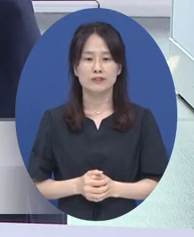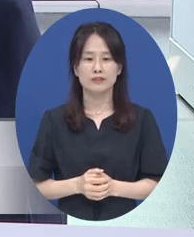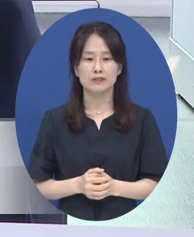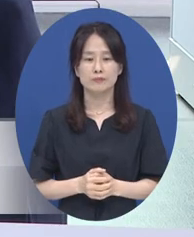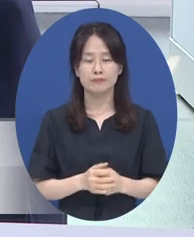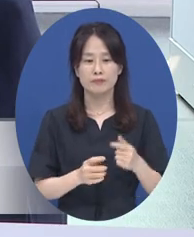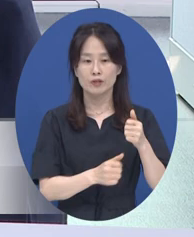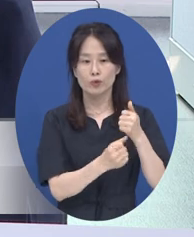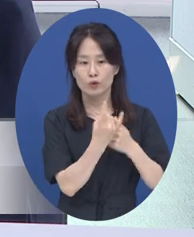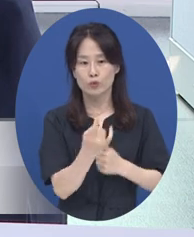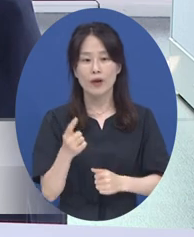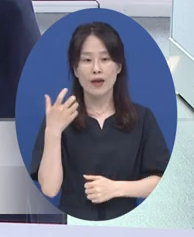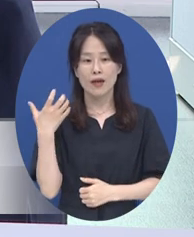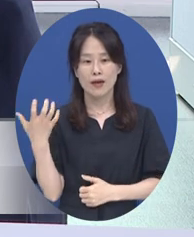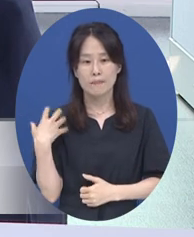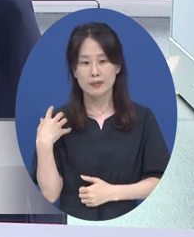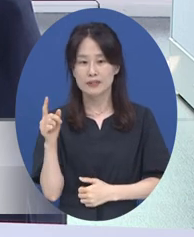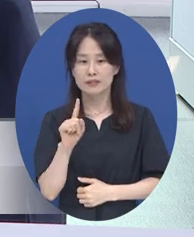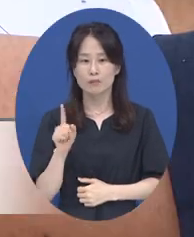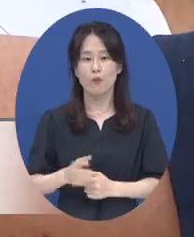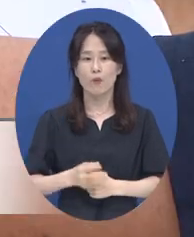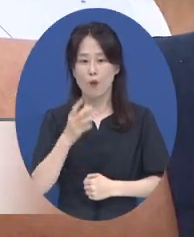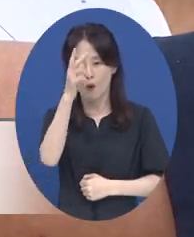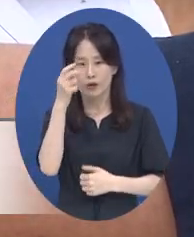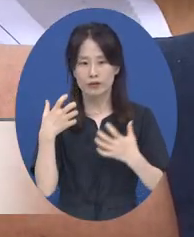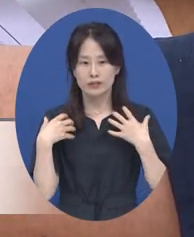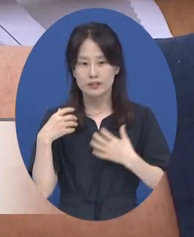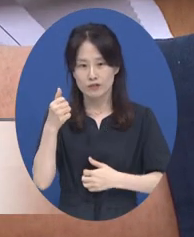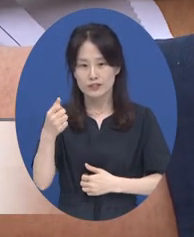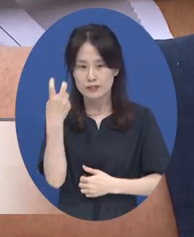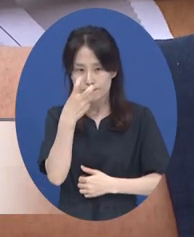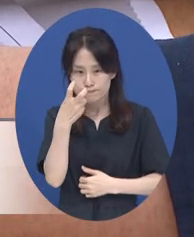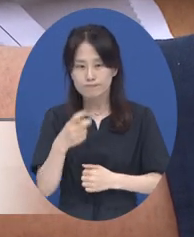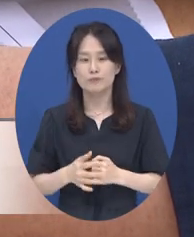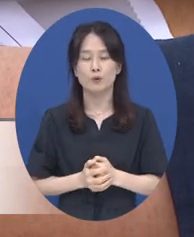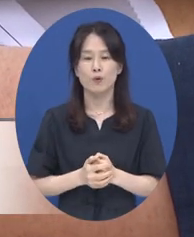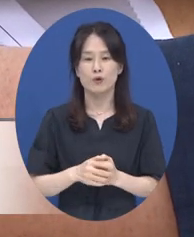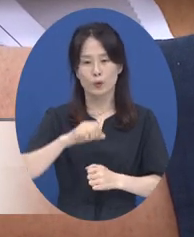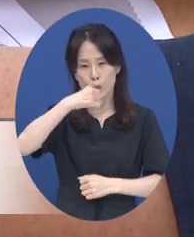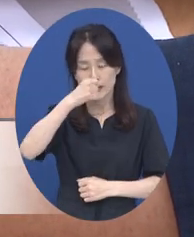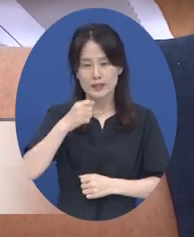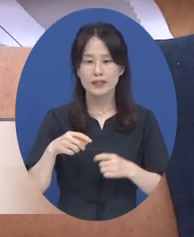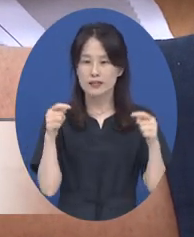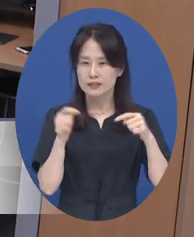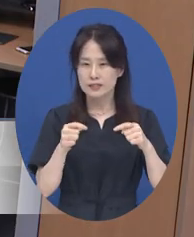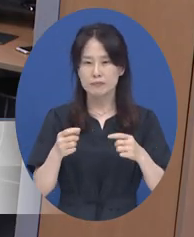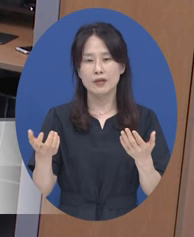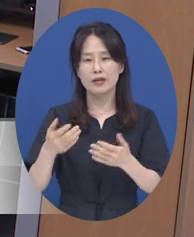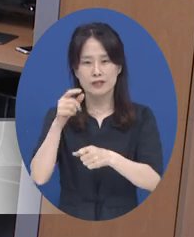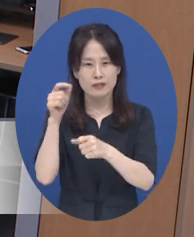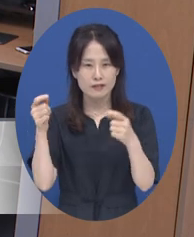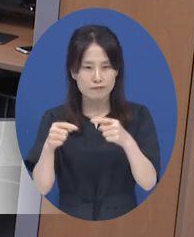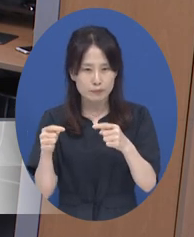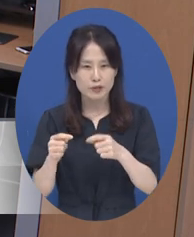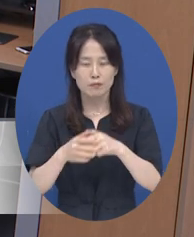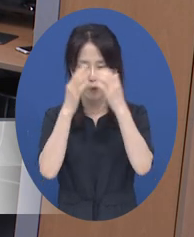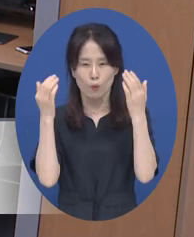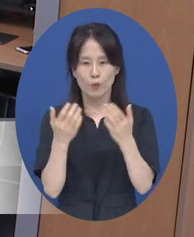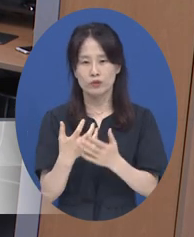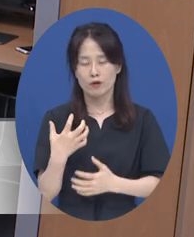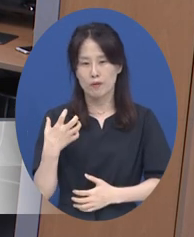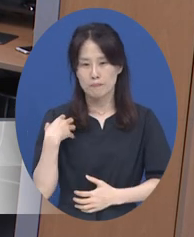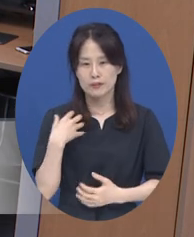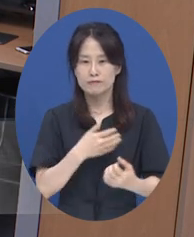위원회는 시도 경찰청장 실 감독과 담당공무원이 며 예산 정책 심의 4 무협의 소정 등 자치 경찰을